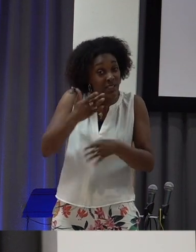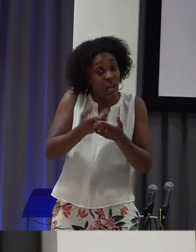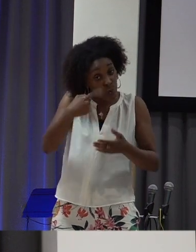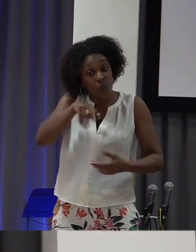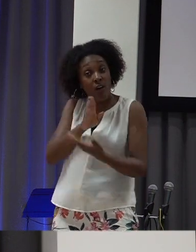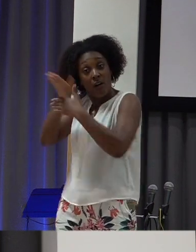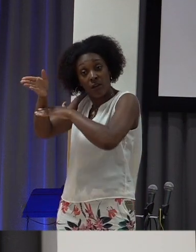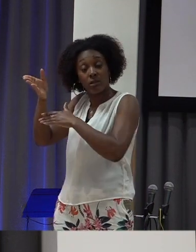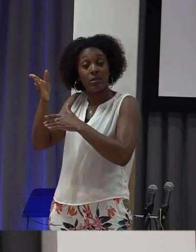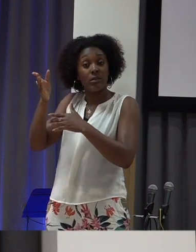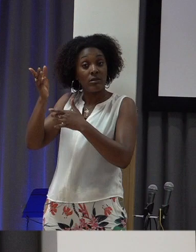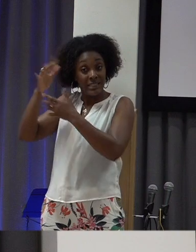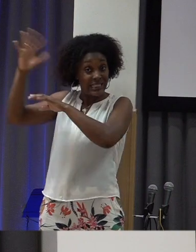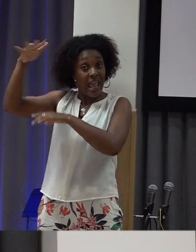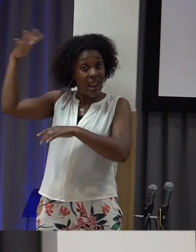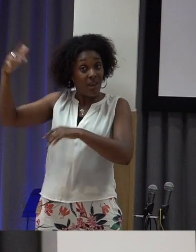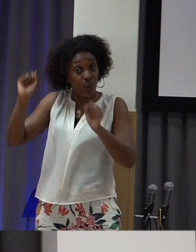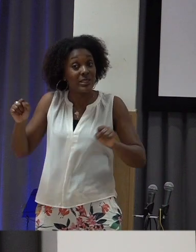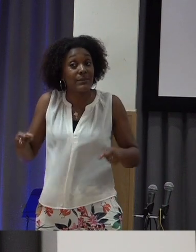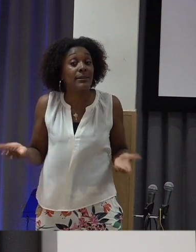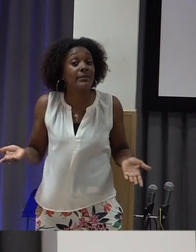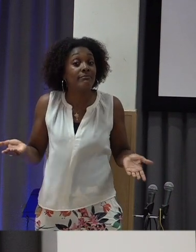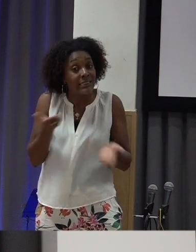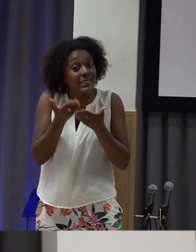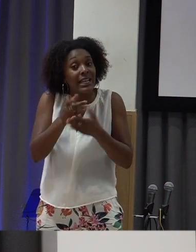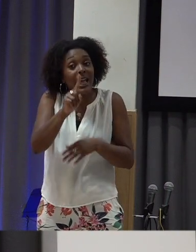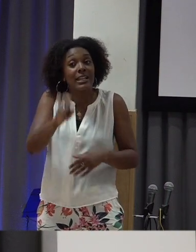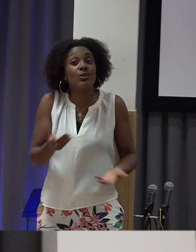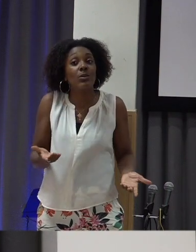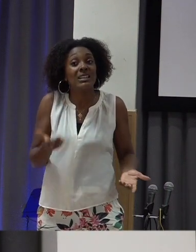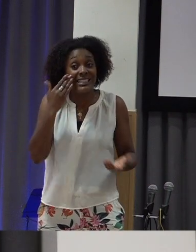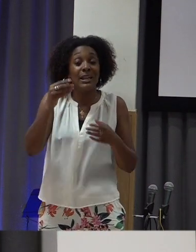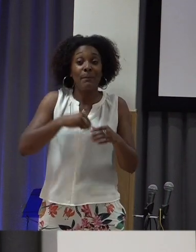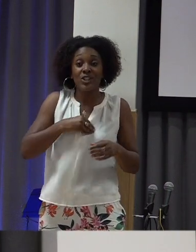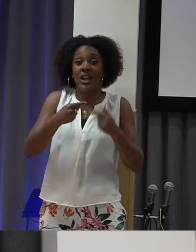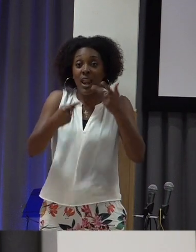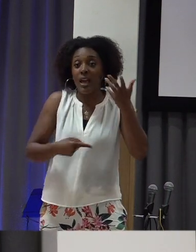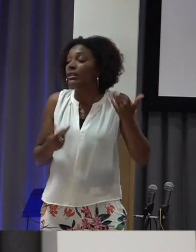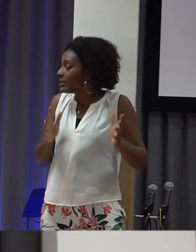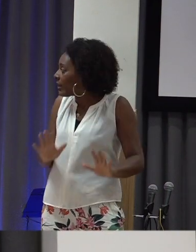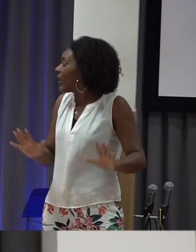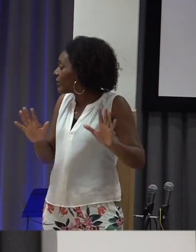qui est posée toujours en Galates au chapitre 5, verset 21. Ça va pour la traduction?